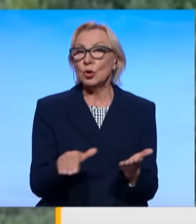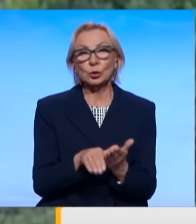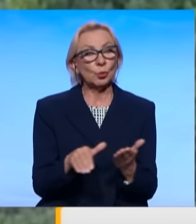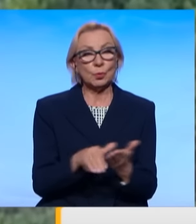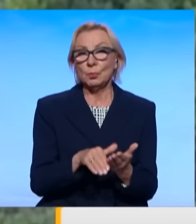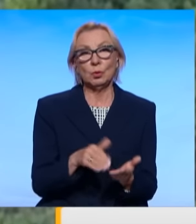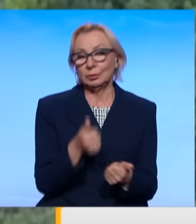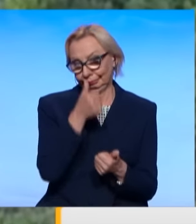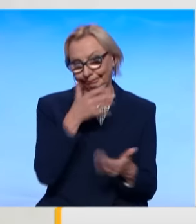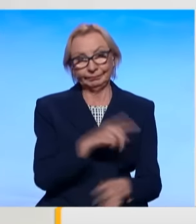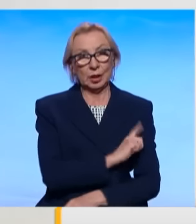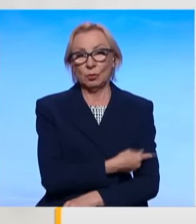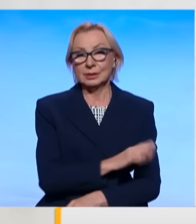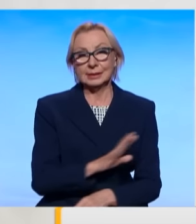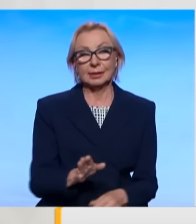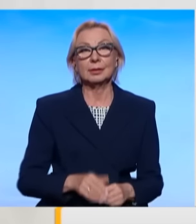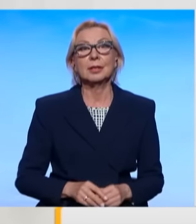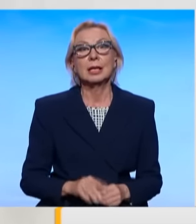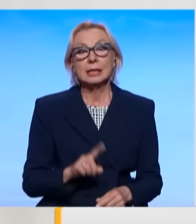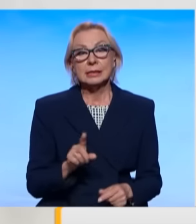ми б цього не осилили. За час мого